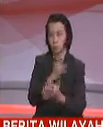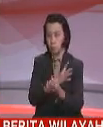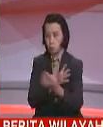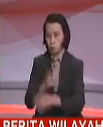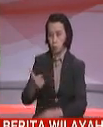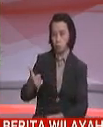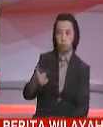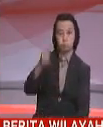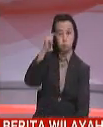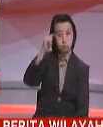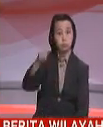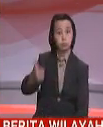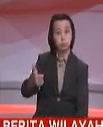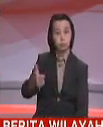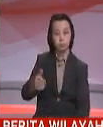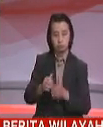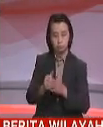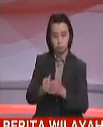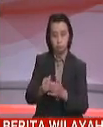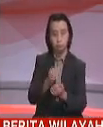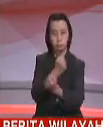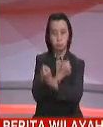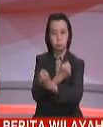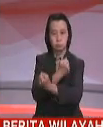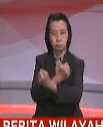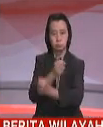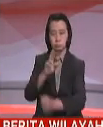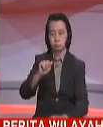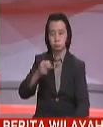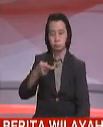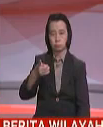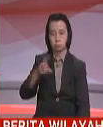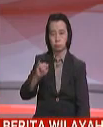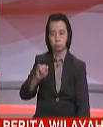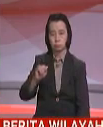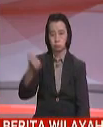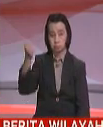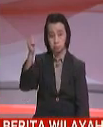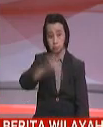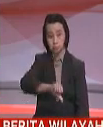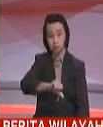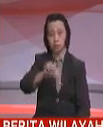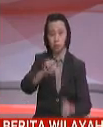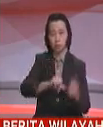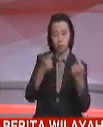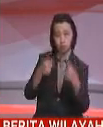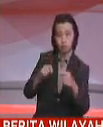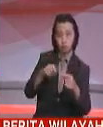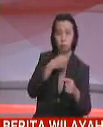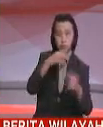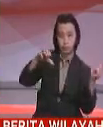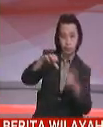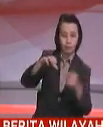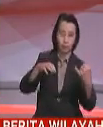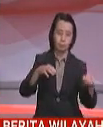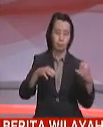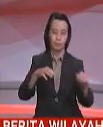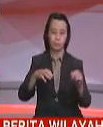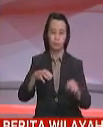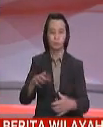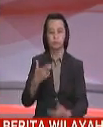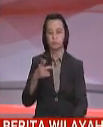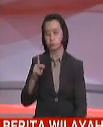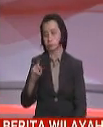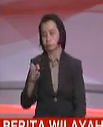barisan pertahanan Terengganu dipimpin penjaga gol Rahad Yazli Rahalim menggagalkan setiap cubaan pasukan Perak. Deci